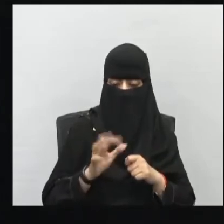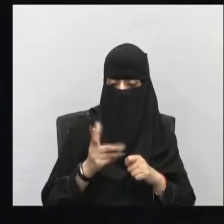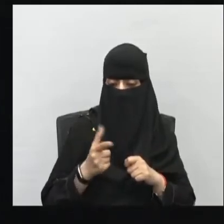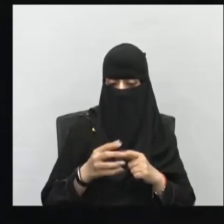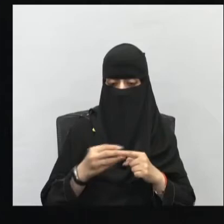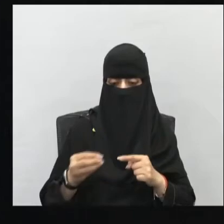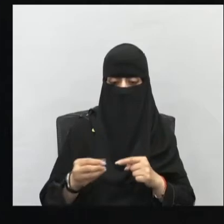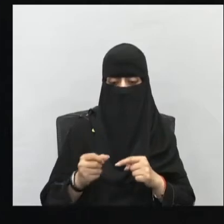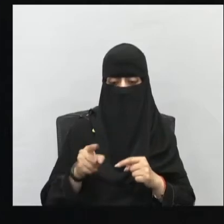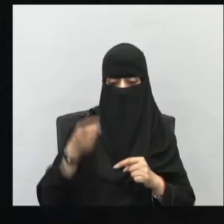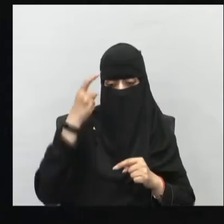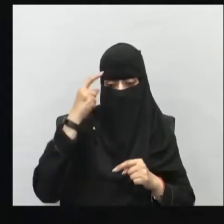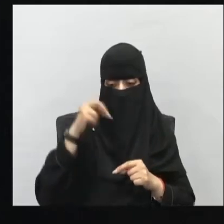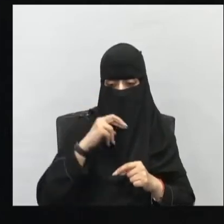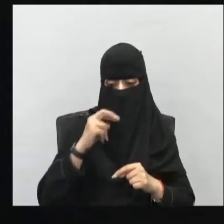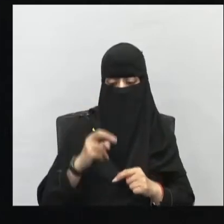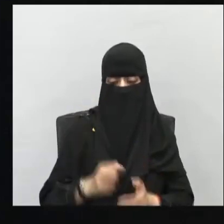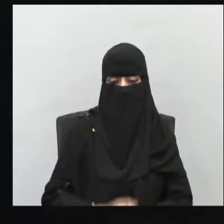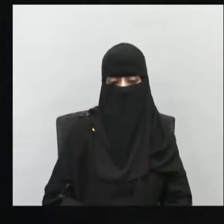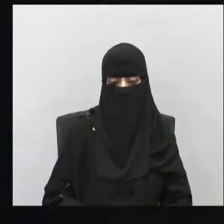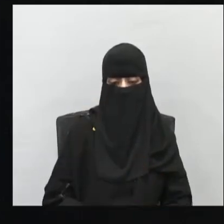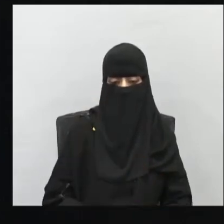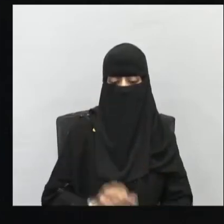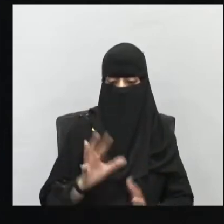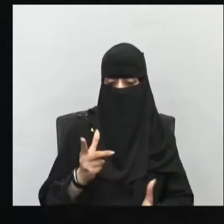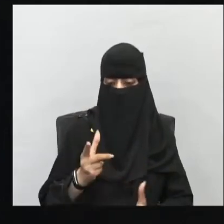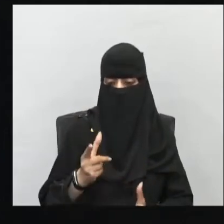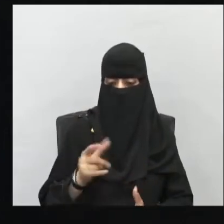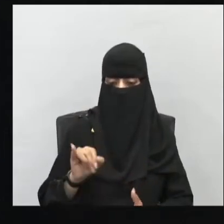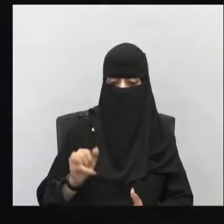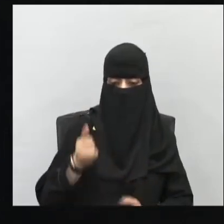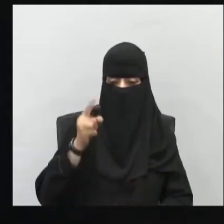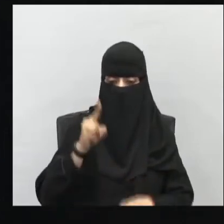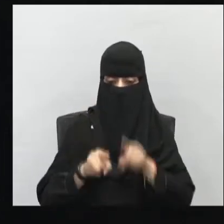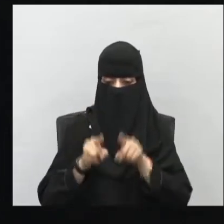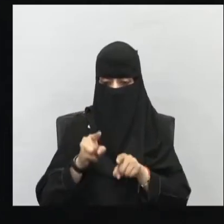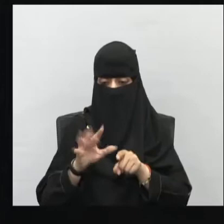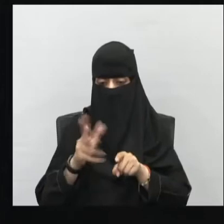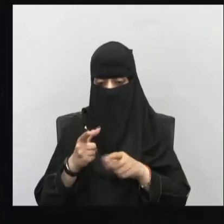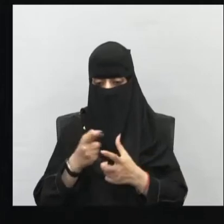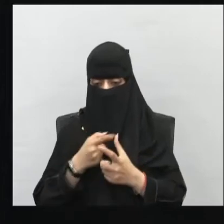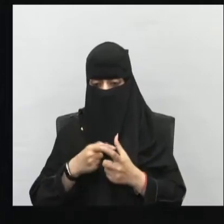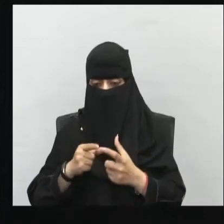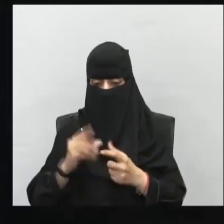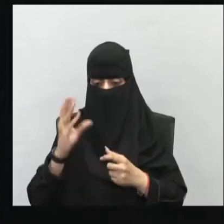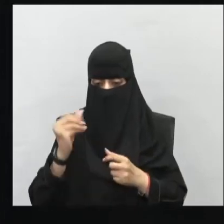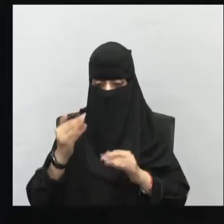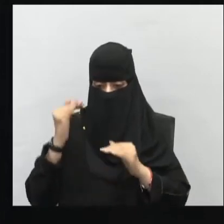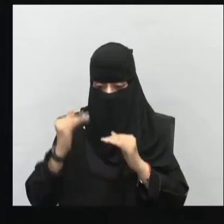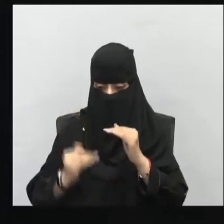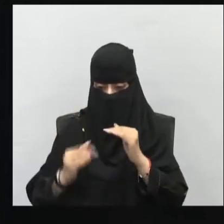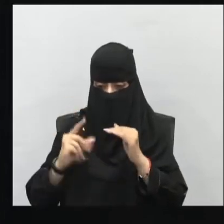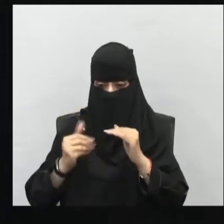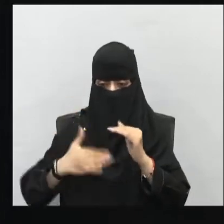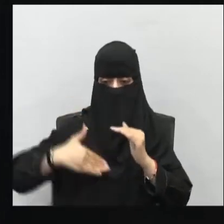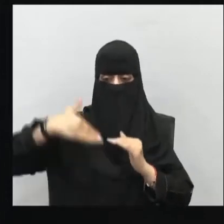عملية الطرح لإيجاد الإجابة. إذا ما الفرق بين أقل عدد من النقود وأكبر عدد من النقود؟